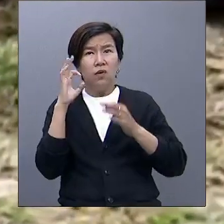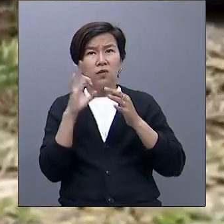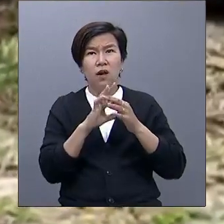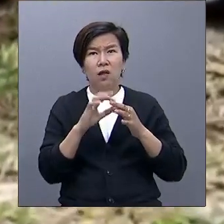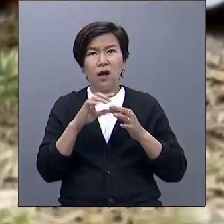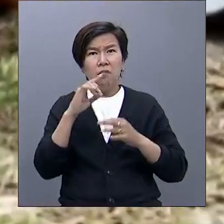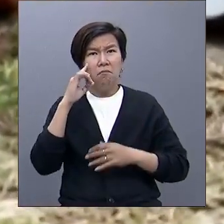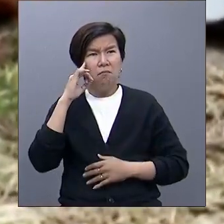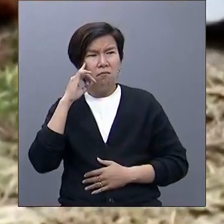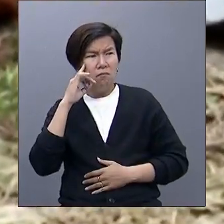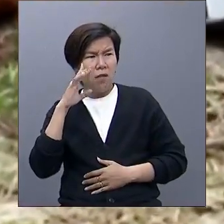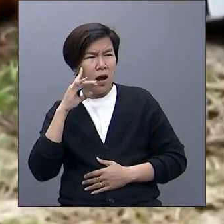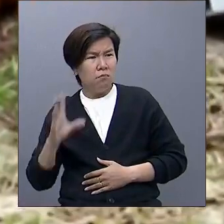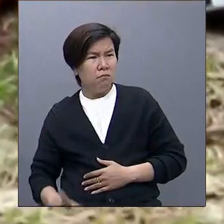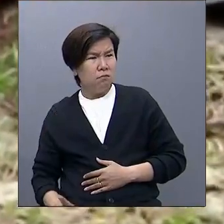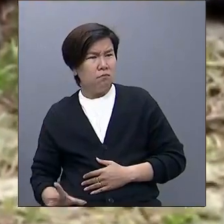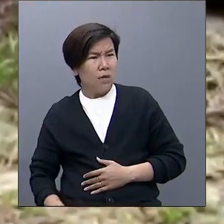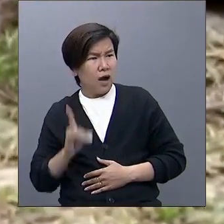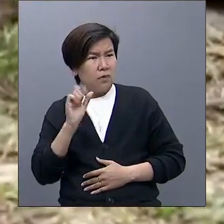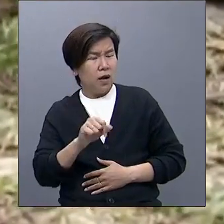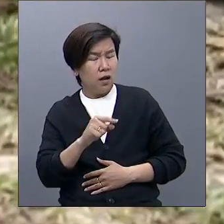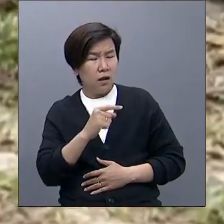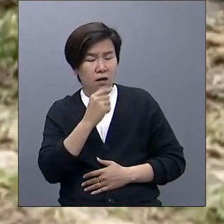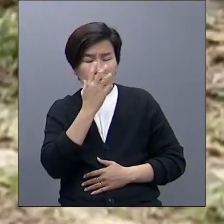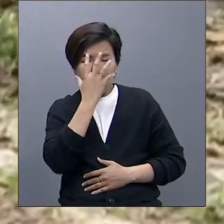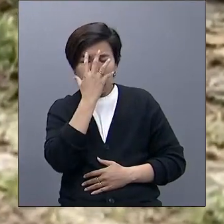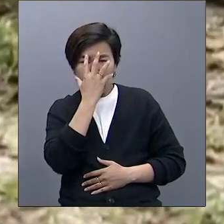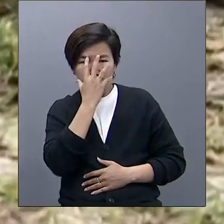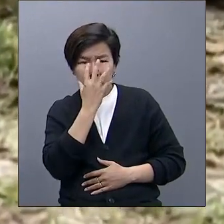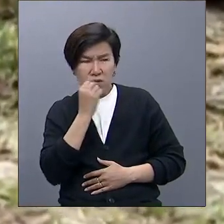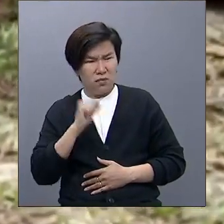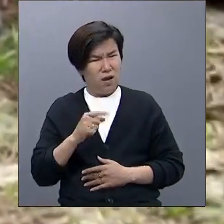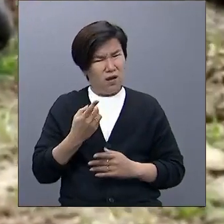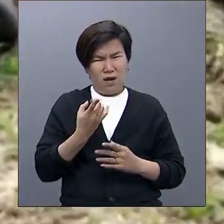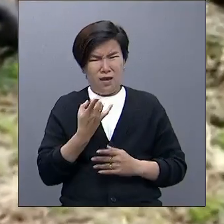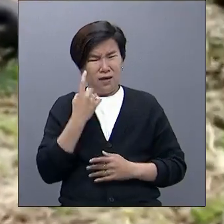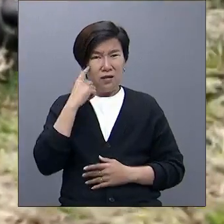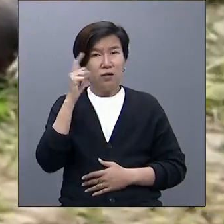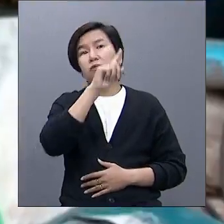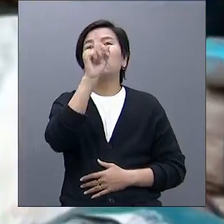ป้วย g ...หก starring มัน